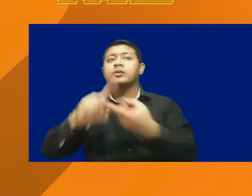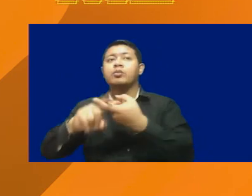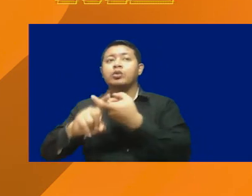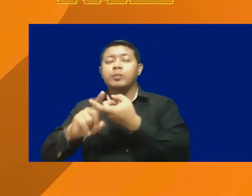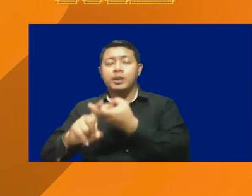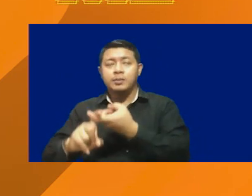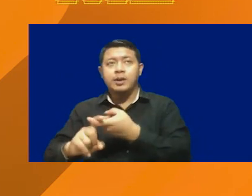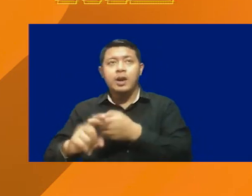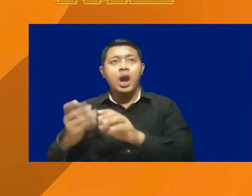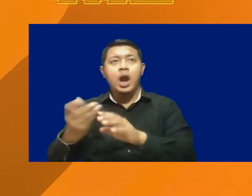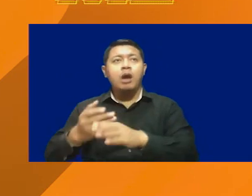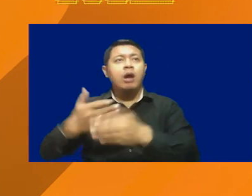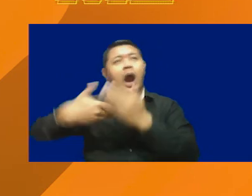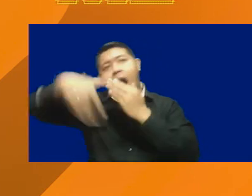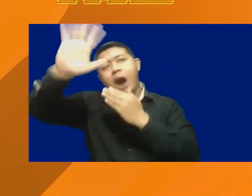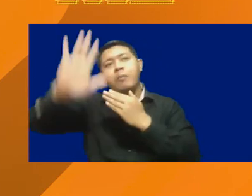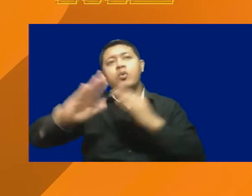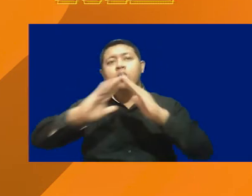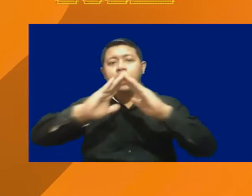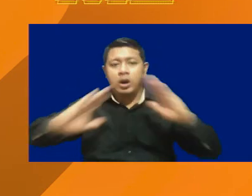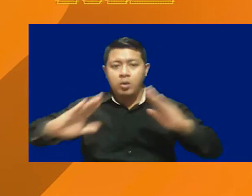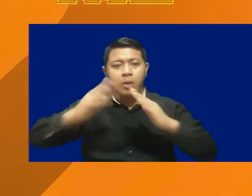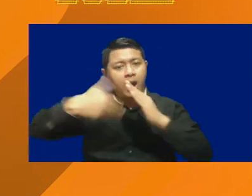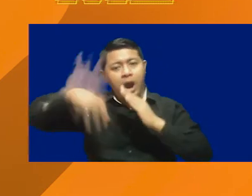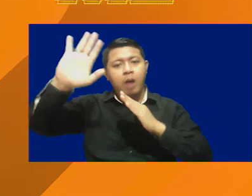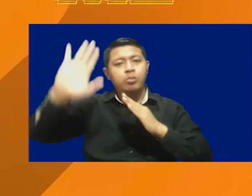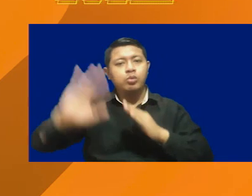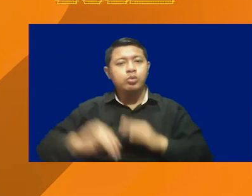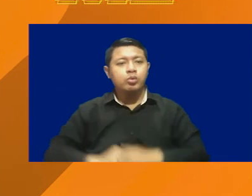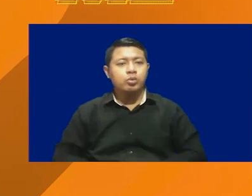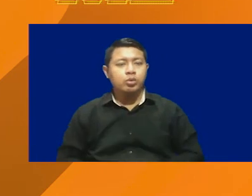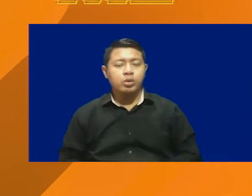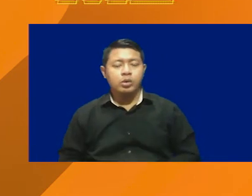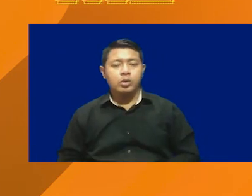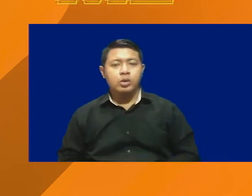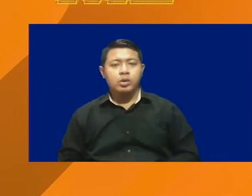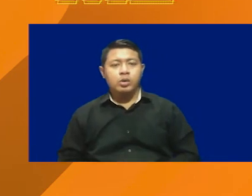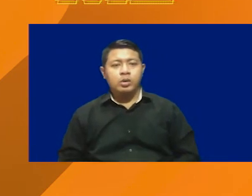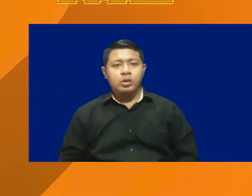cari tempat pelarian, dan lari dari rumah.